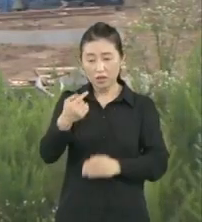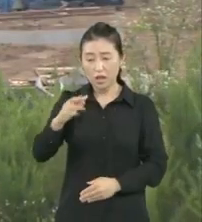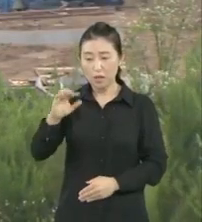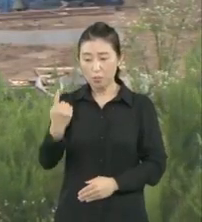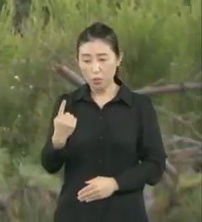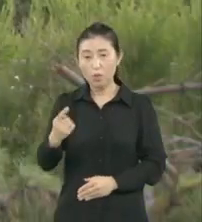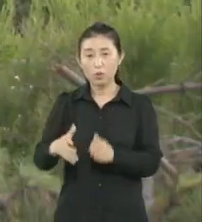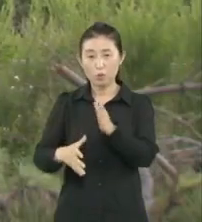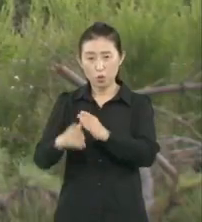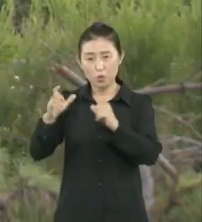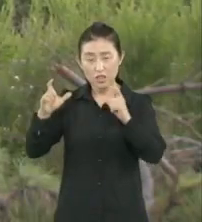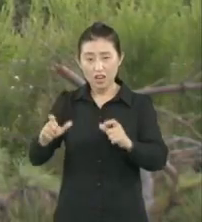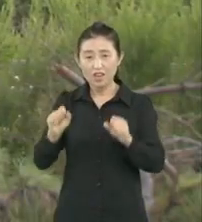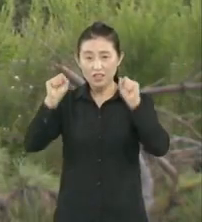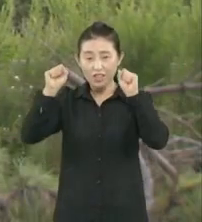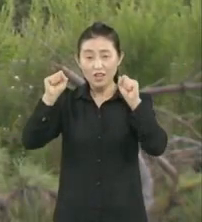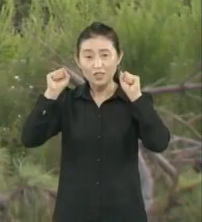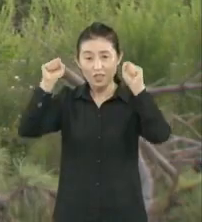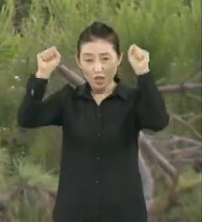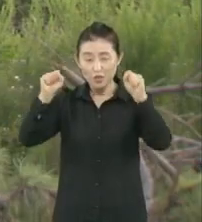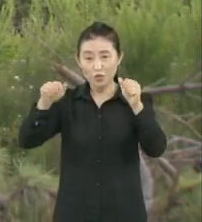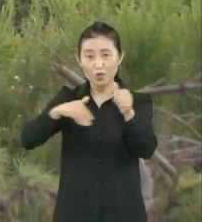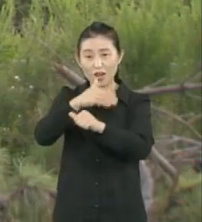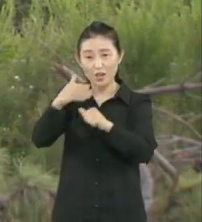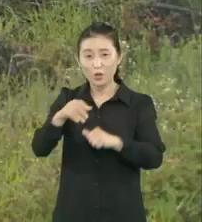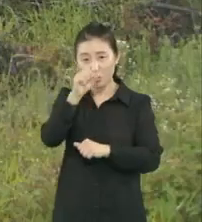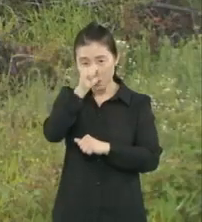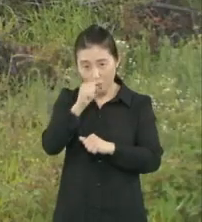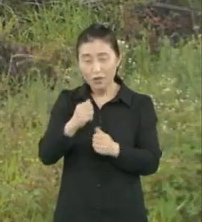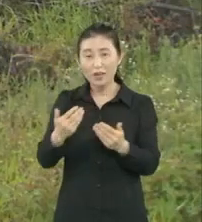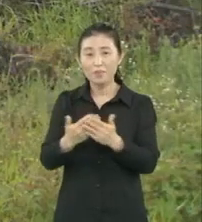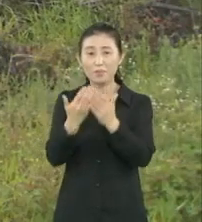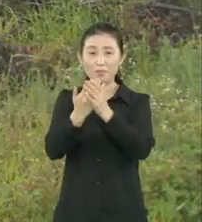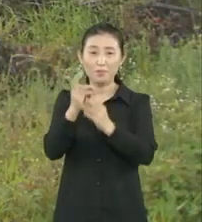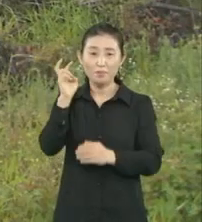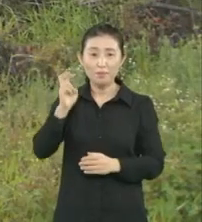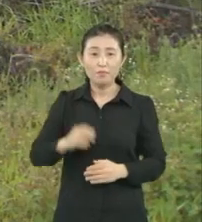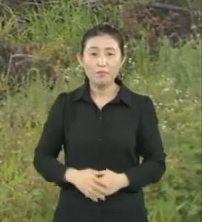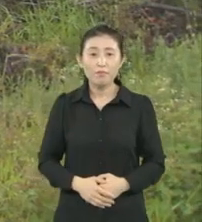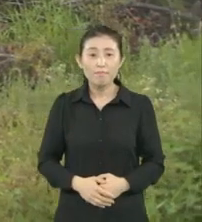신도시의 취약한 생활체육 환경이 개선될 것으로 전망했습니다